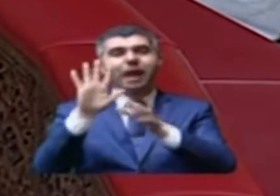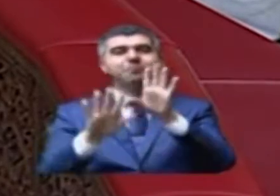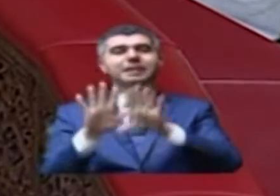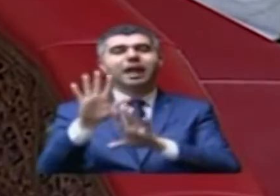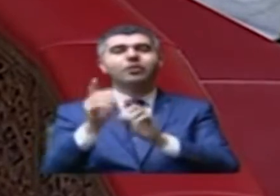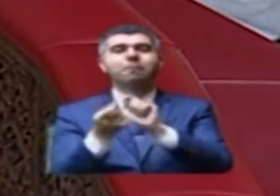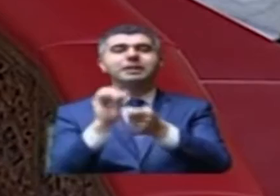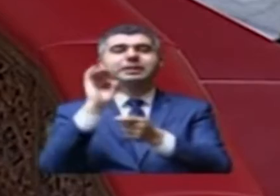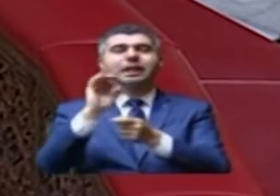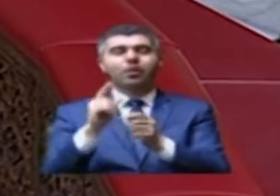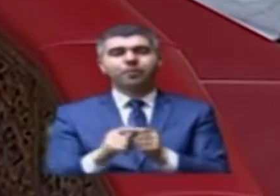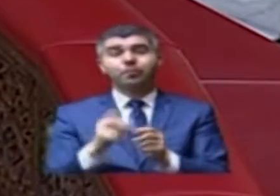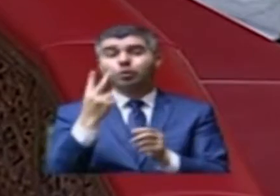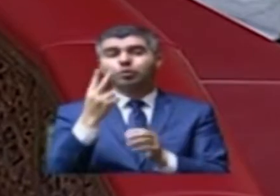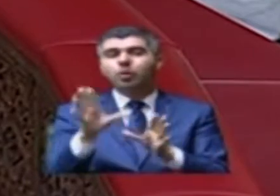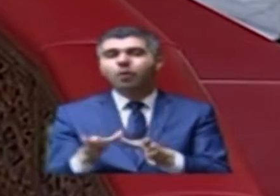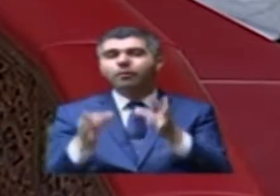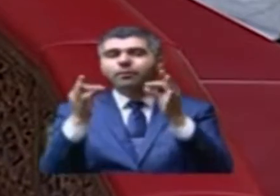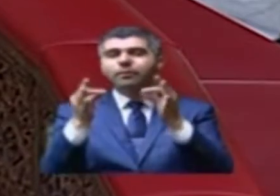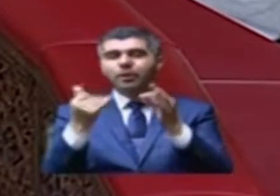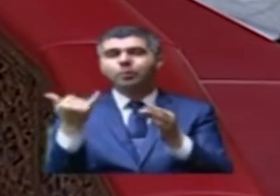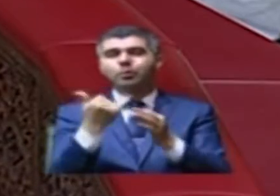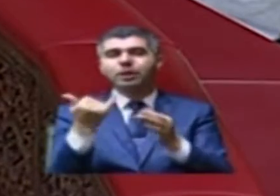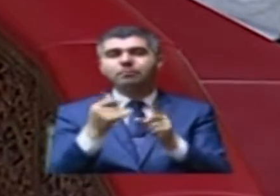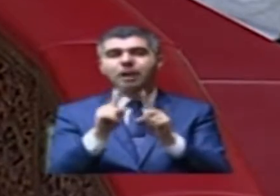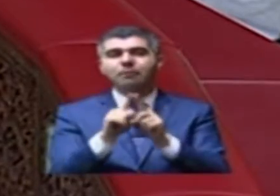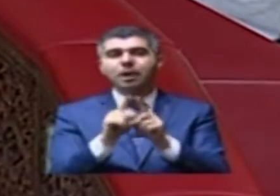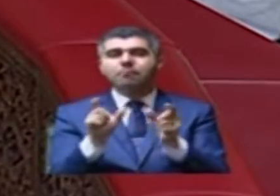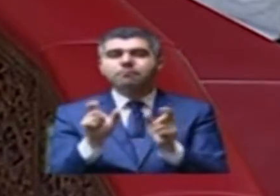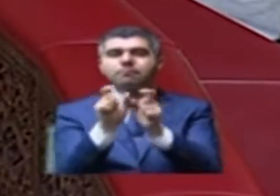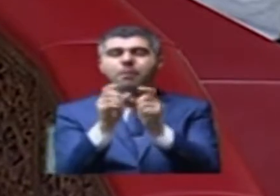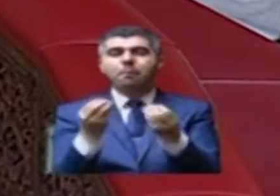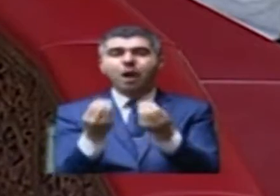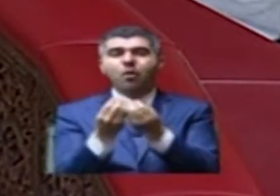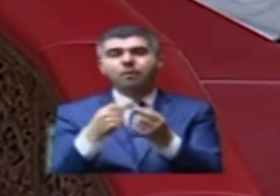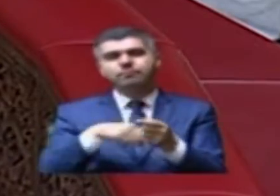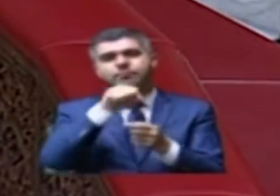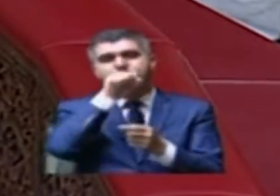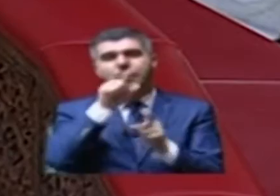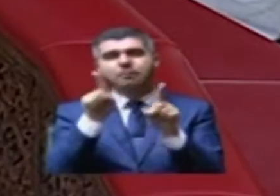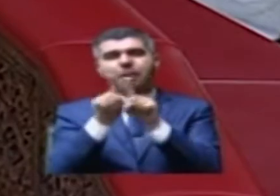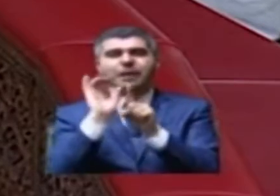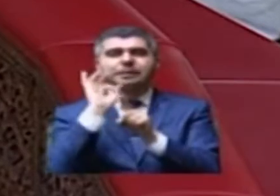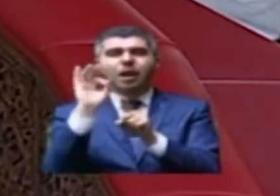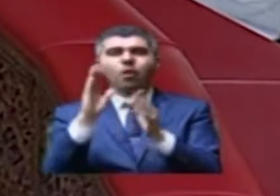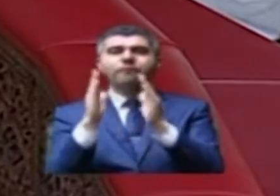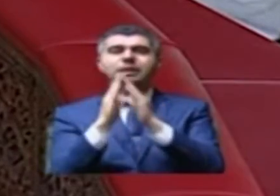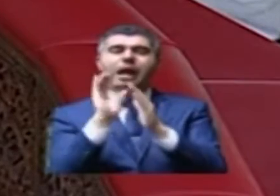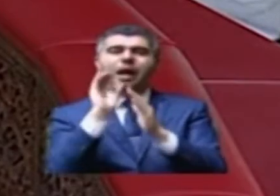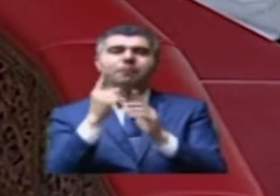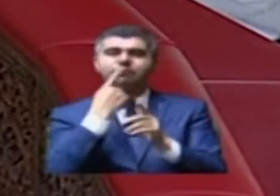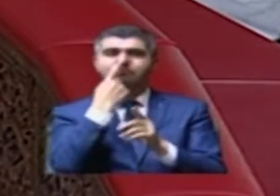فيه جوج الحوايج لفائدة المسنين. أولا التكفل عن بعد، واحد بغى يبقى في داره ولكن بغى ديك الخدمات توصل عنده بغاش